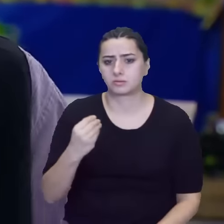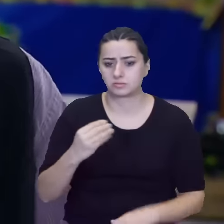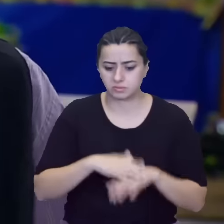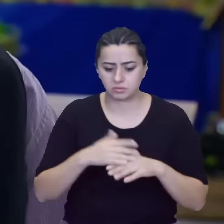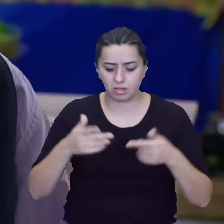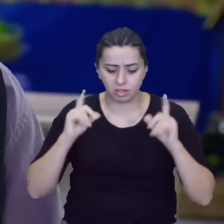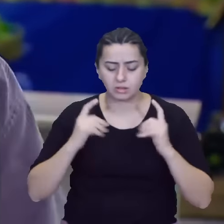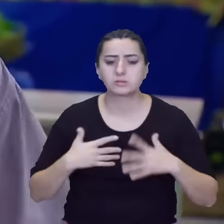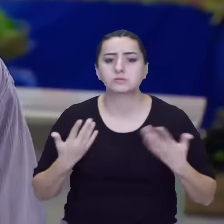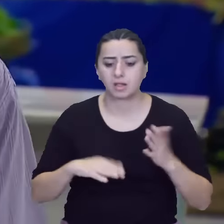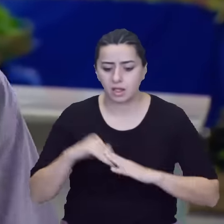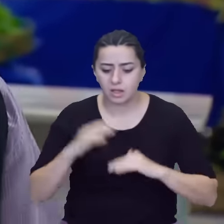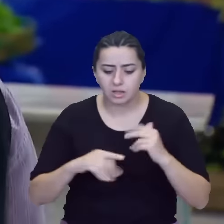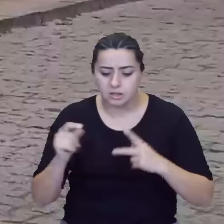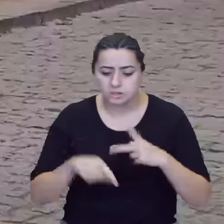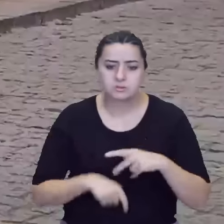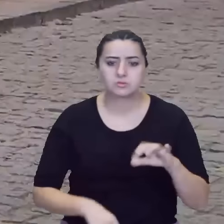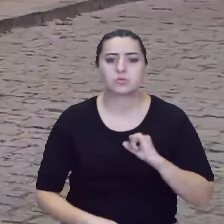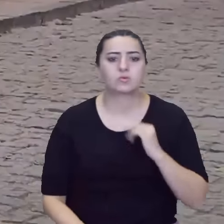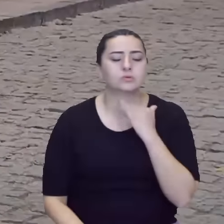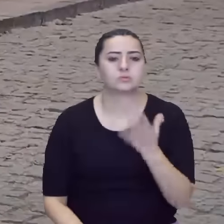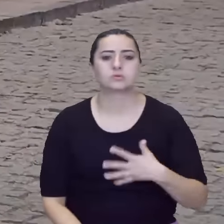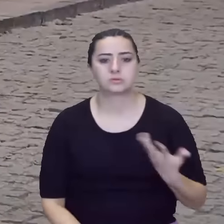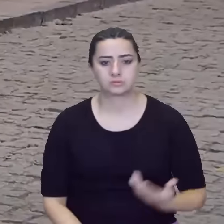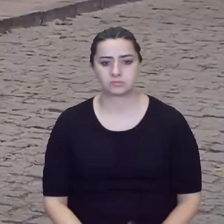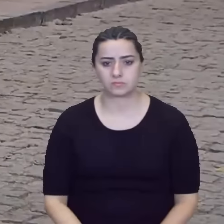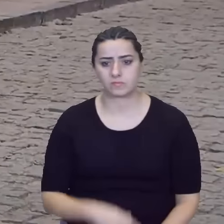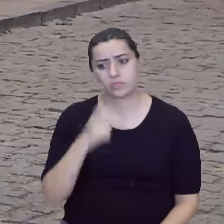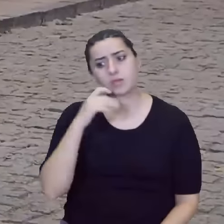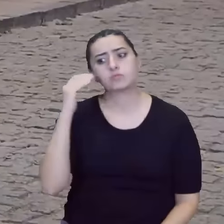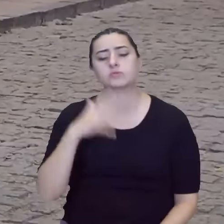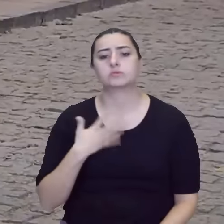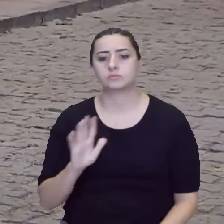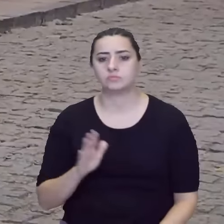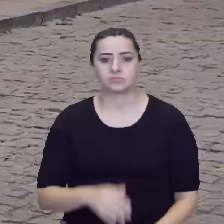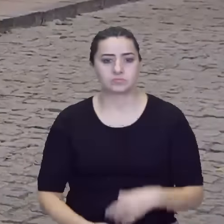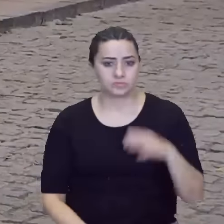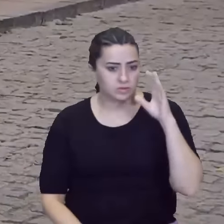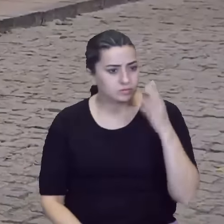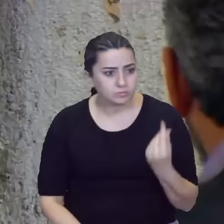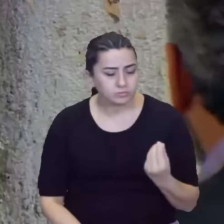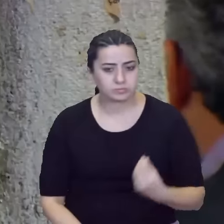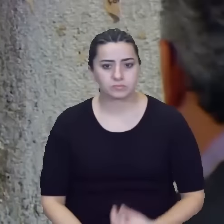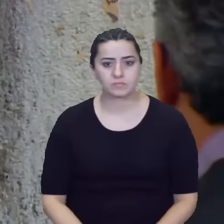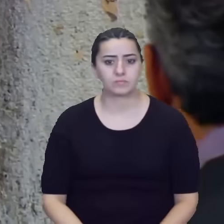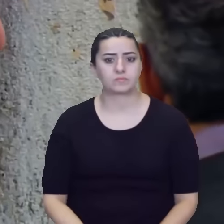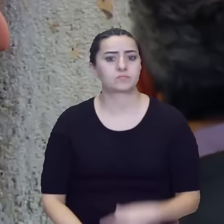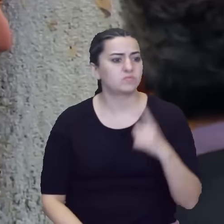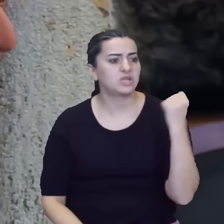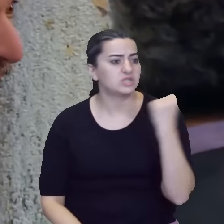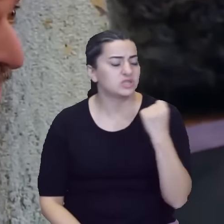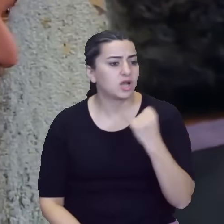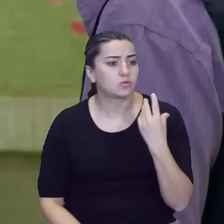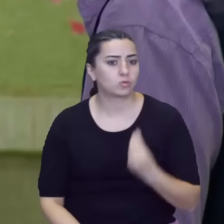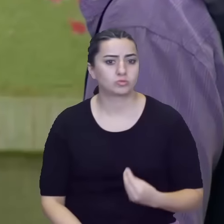Üstümüze almayalım şimdi, parmak izi çıkar bir şey olur. Bu yaştan sonra aman aman. Selamun aleyküm, neydi siz uşaklar? Cinayet işlenmiş